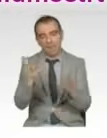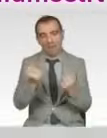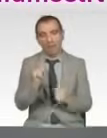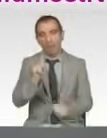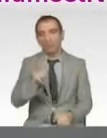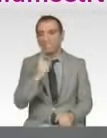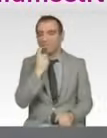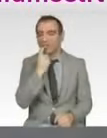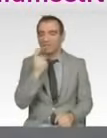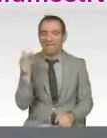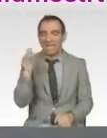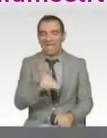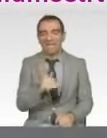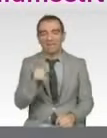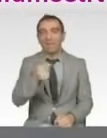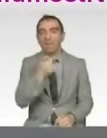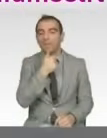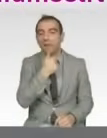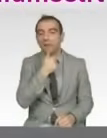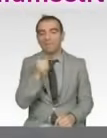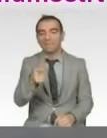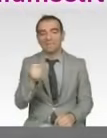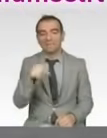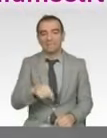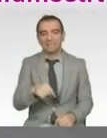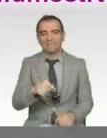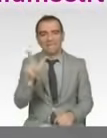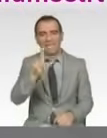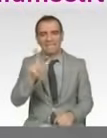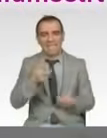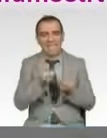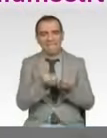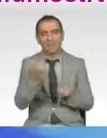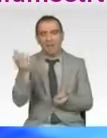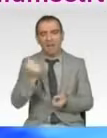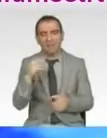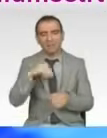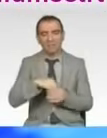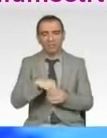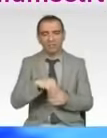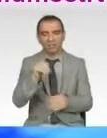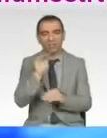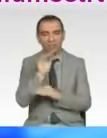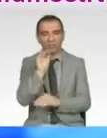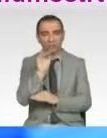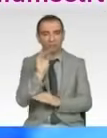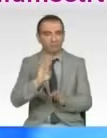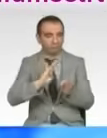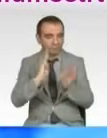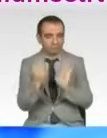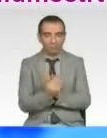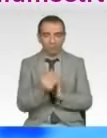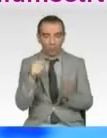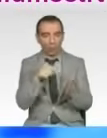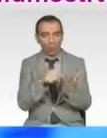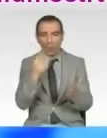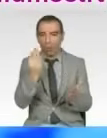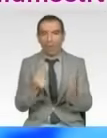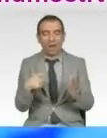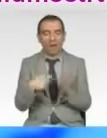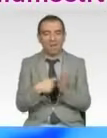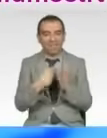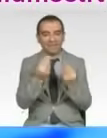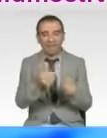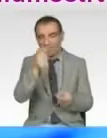12 yaşına geldiğinde babası tarafından lise eğitimini almak için hayatının dönüm noktası olarak